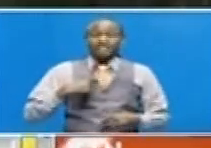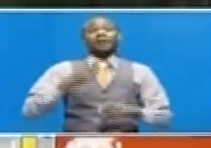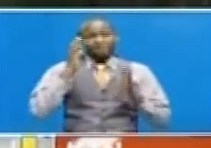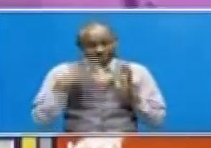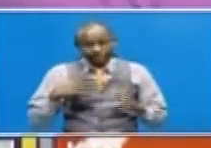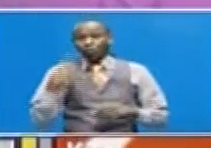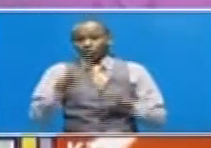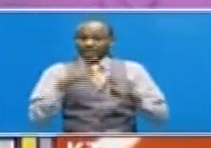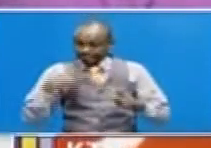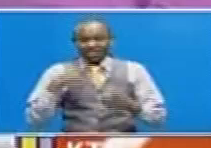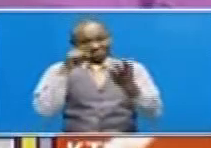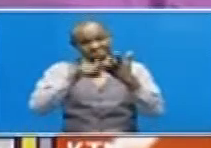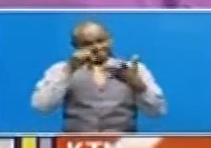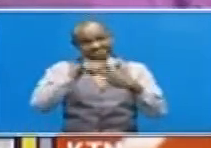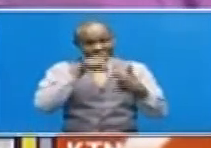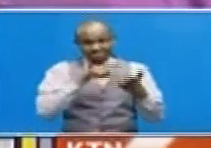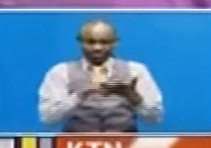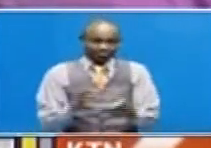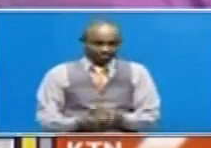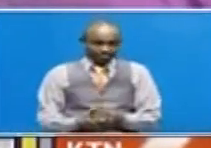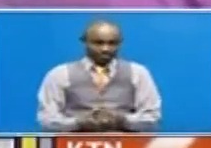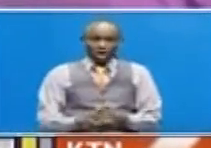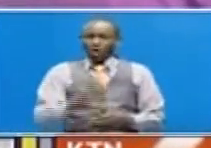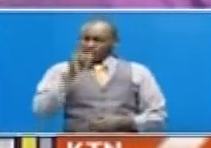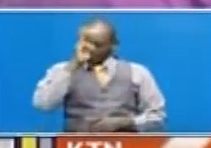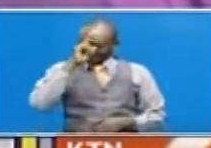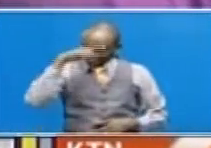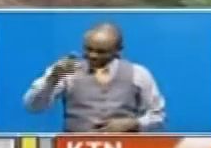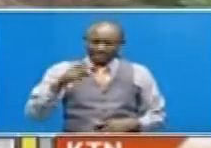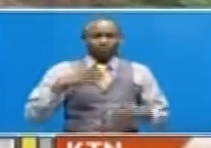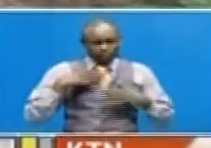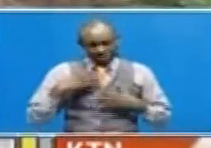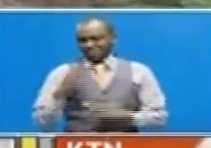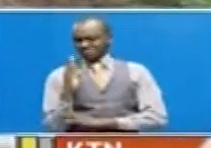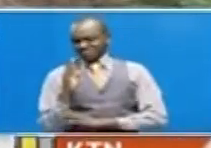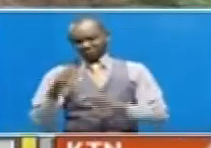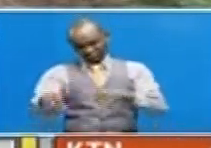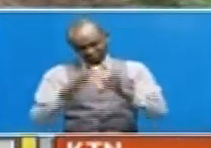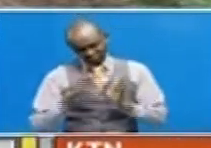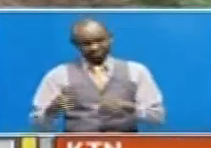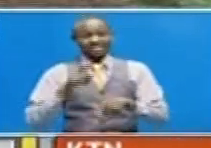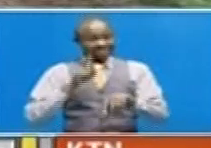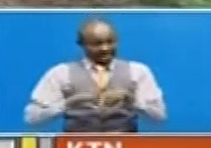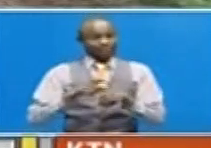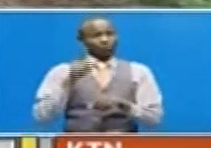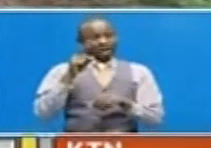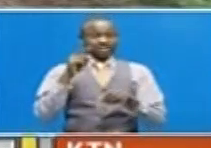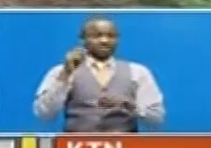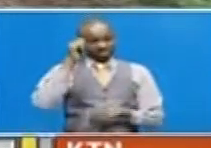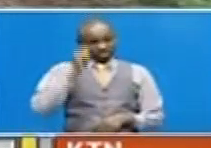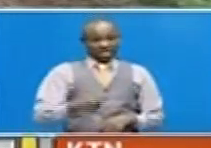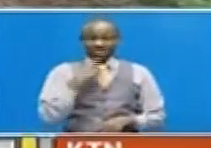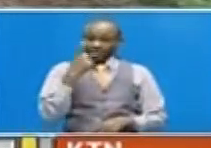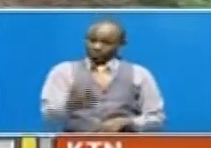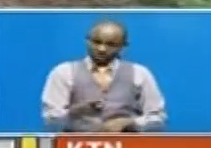ya watu ambao walimua. Maafisa wa polisi kutoka kituo cha Bungoma waliufukua mwili huo baada ya hakimu mmoja Christopher Yalwala